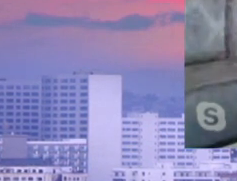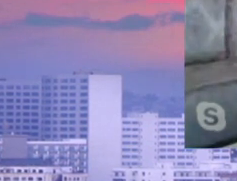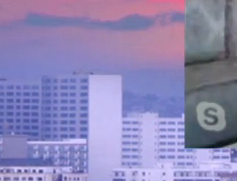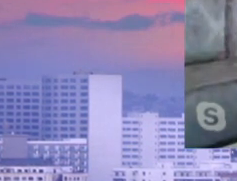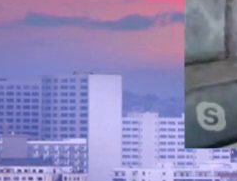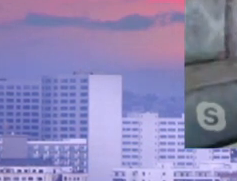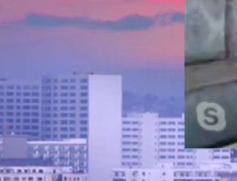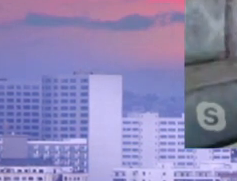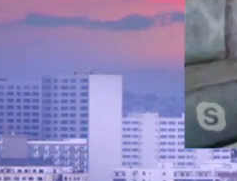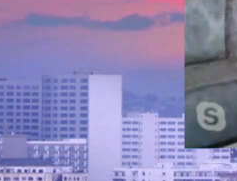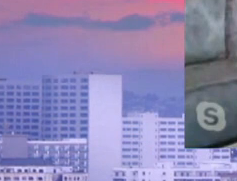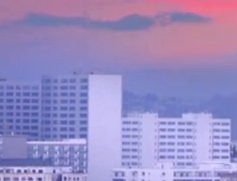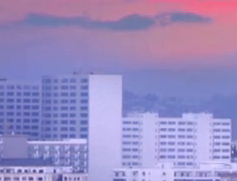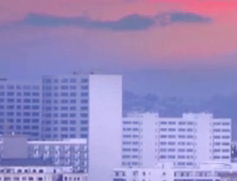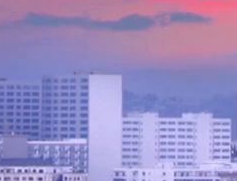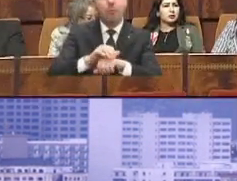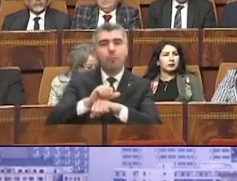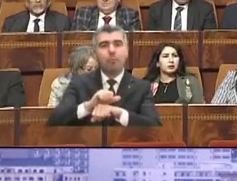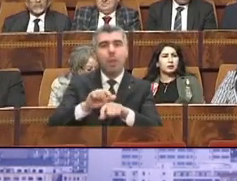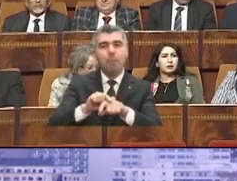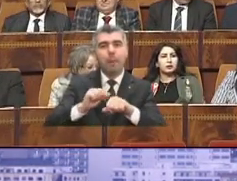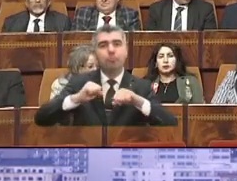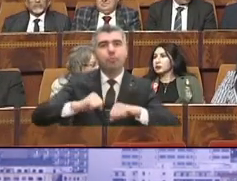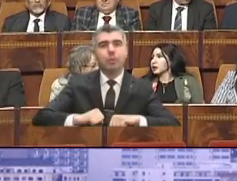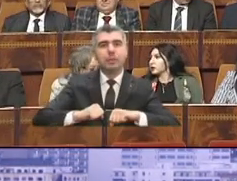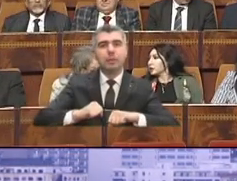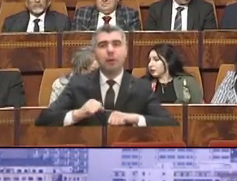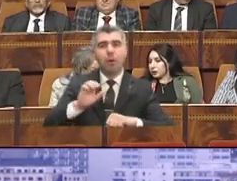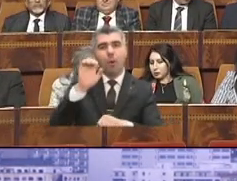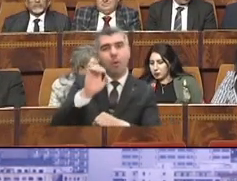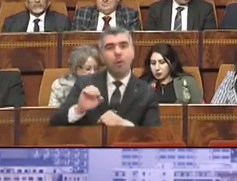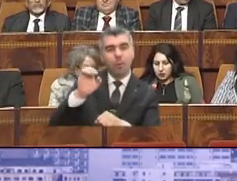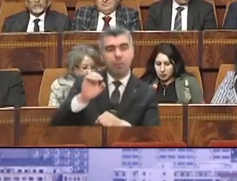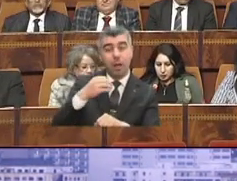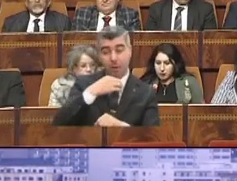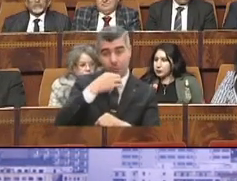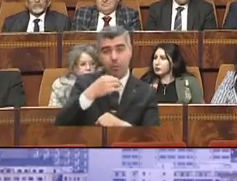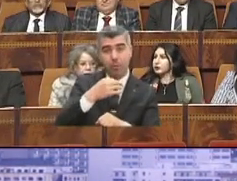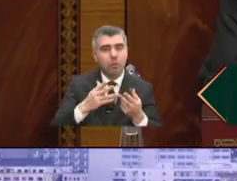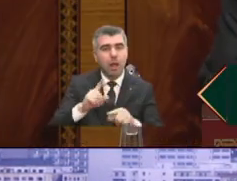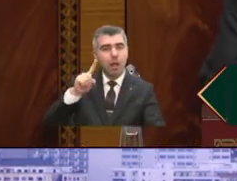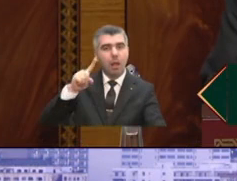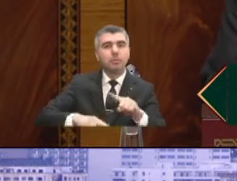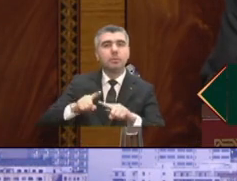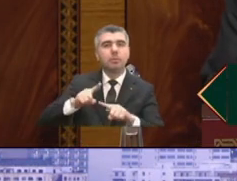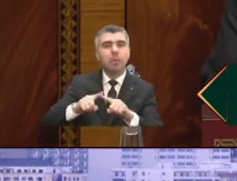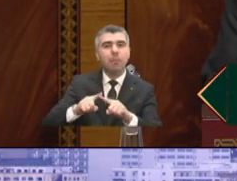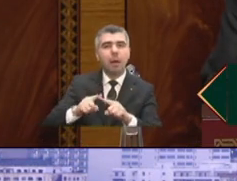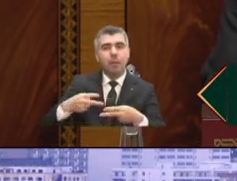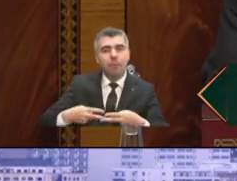الخارجيه بمجلس النواب وهي تعتبر في طليعه العمل الدبلوماسي للبرلمان المغربي